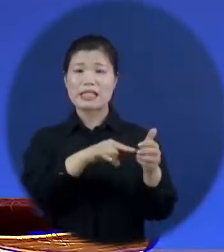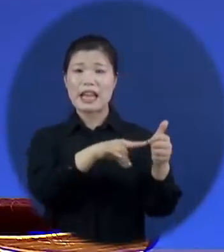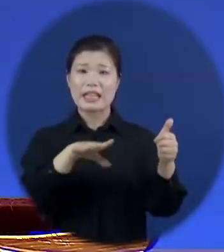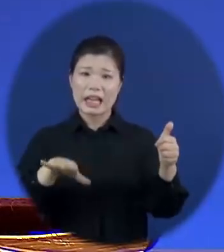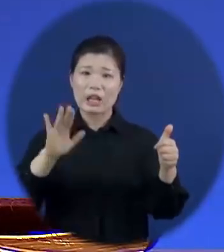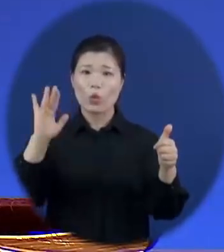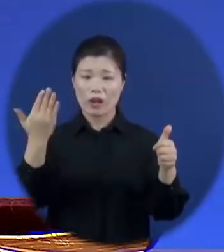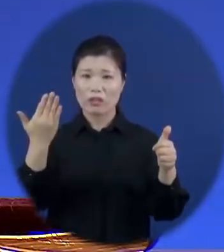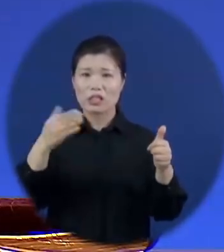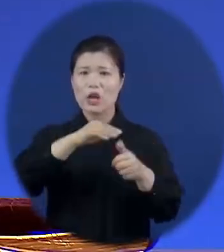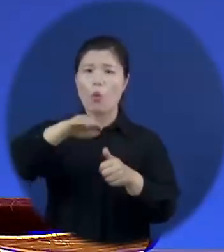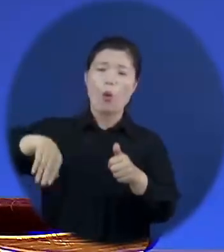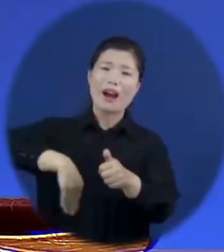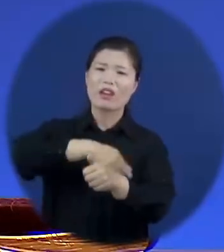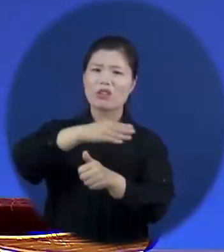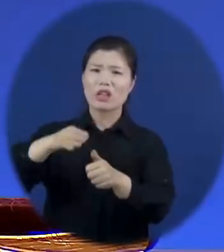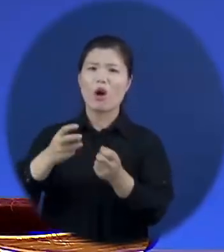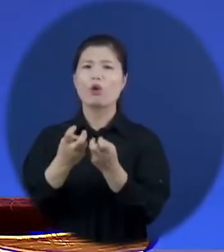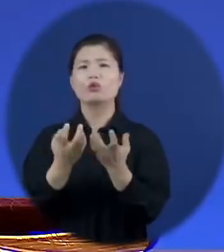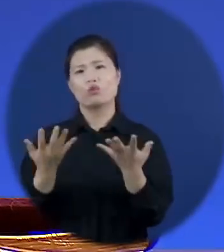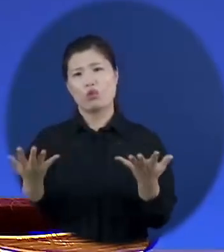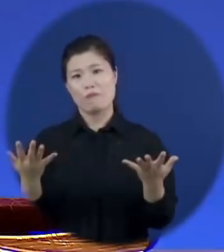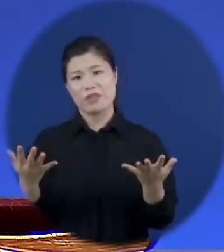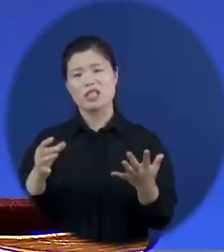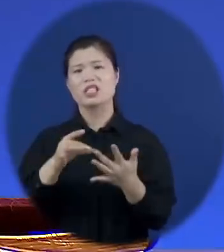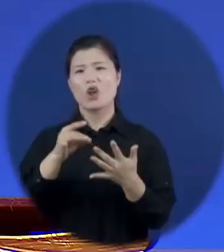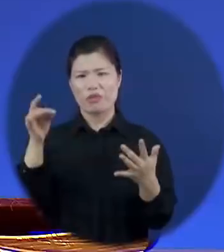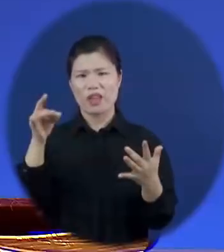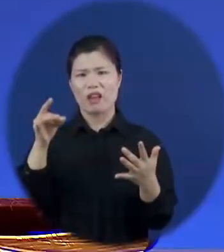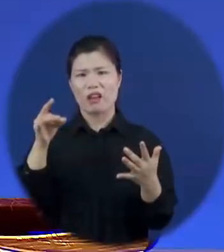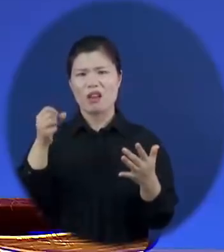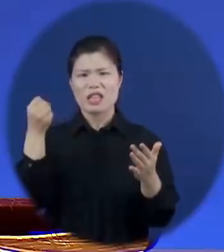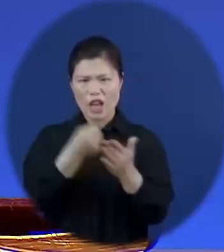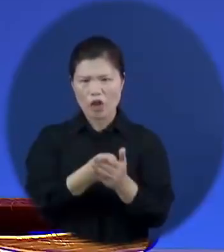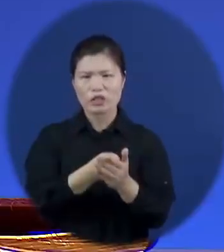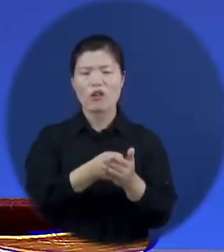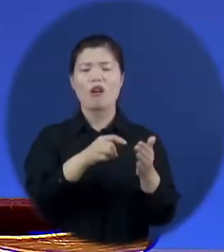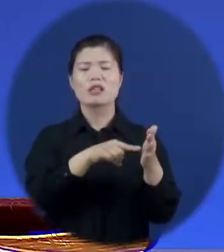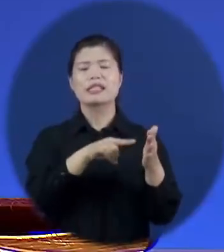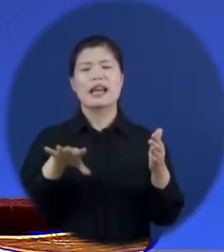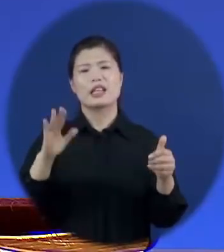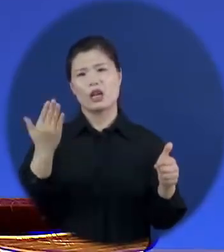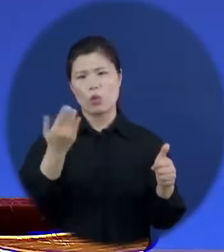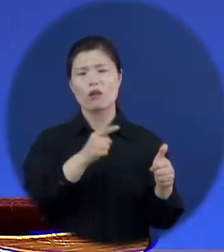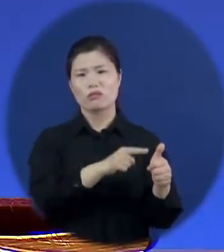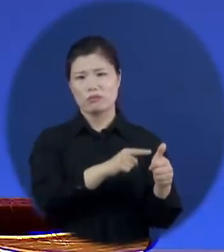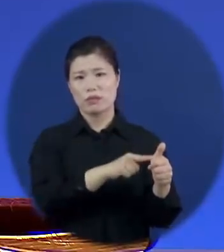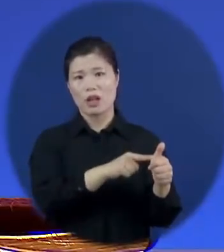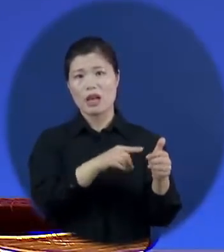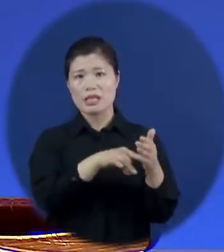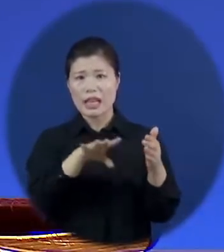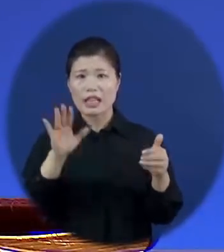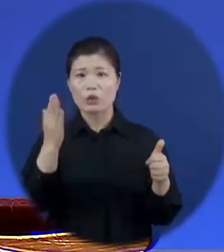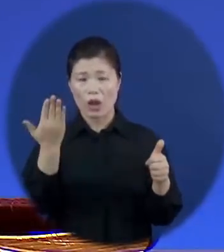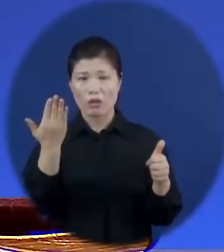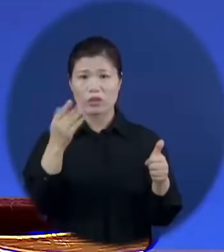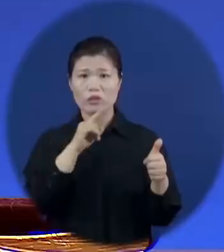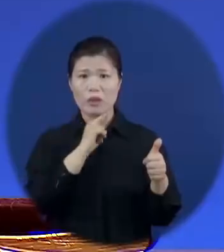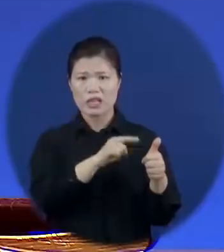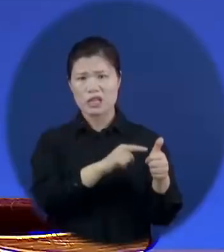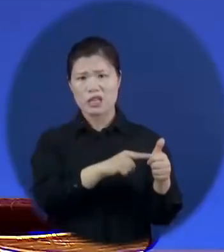된 것은 그의 환경상 어쩔 수 없는 선택이었음이 분명합니다. 그가 세리가 된 것이